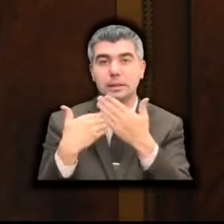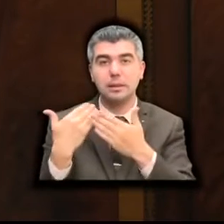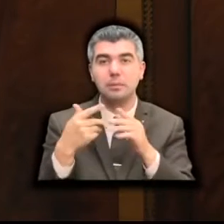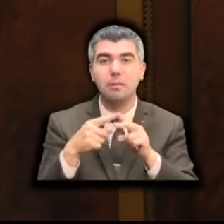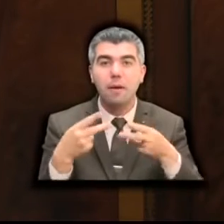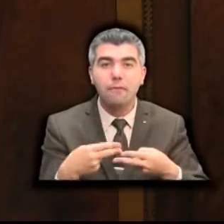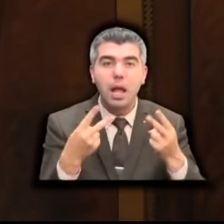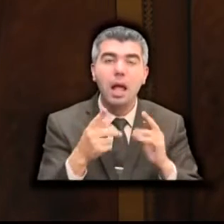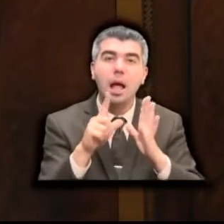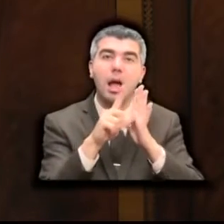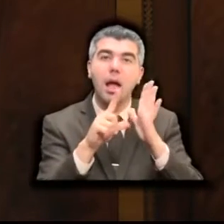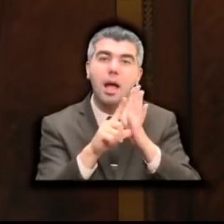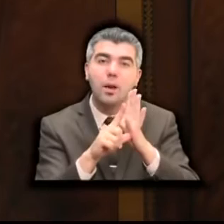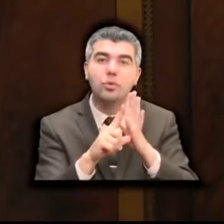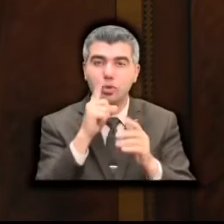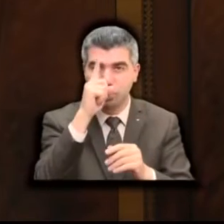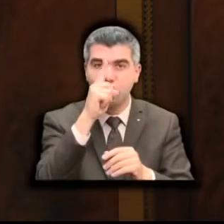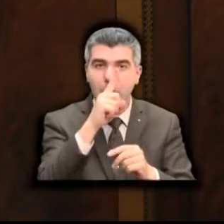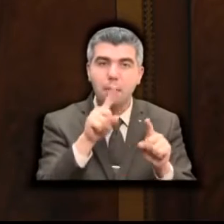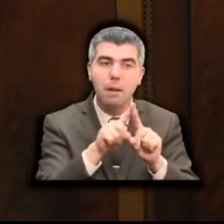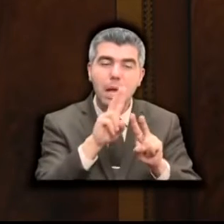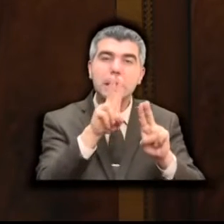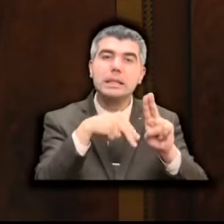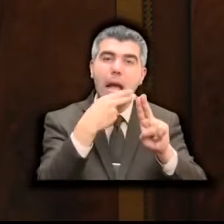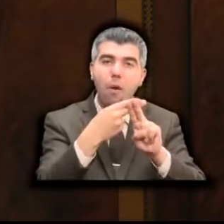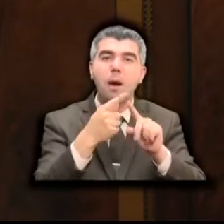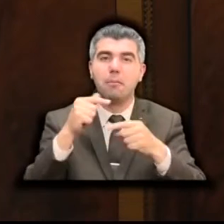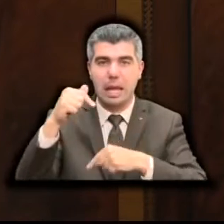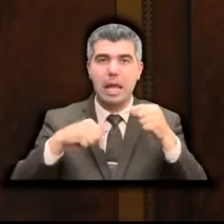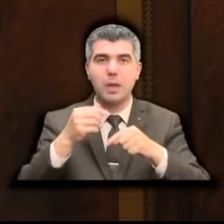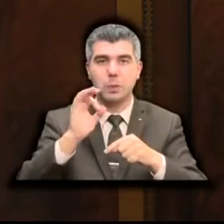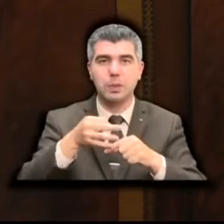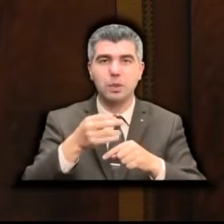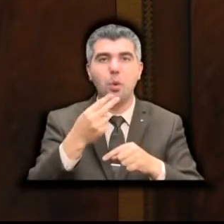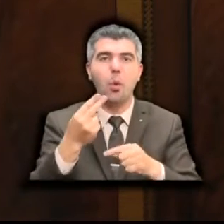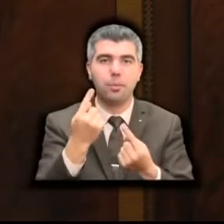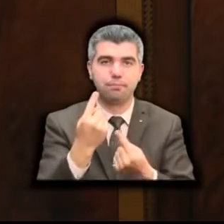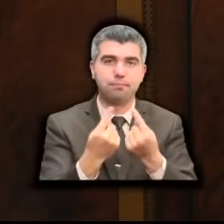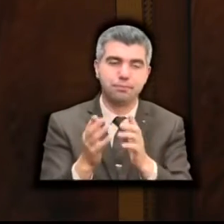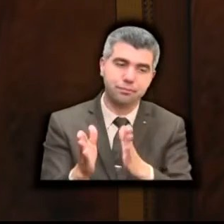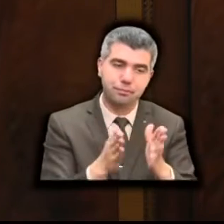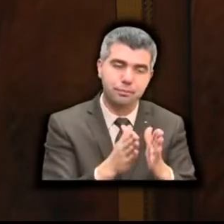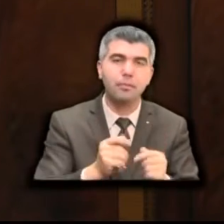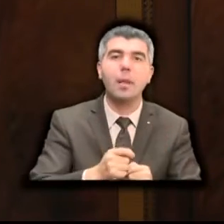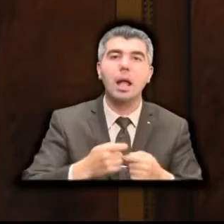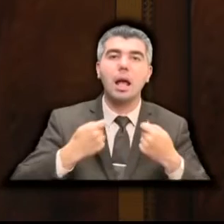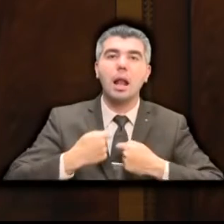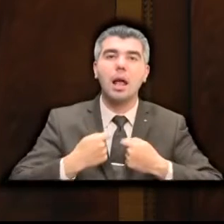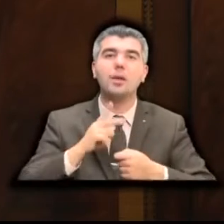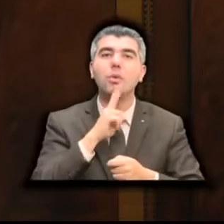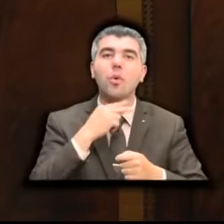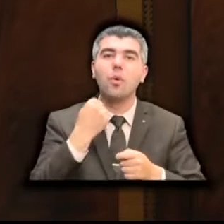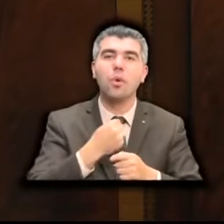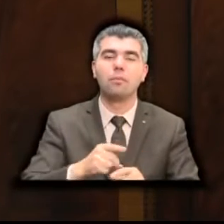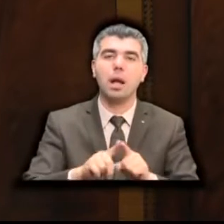فرق أغلبية نتمنى أن يجيب على انتظارات بخصوص هذا النظام. السيد رئيس الحكومة المحترم، بخصوص